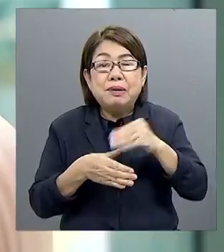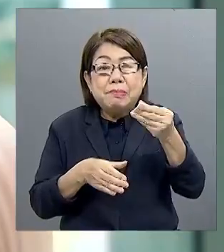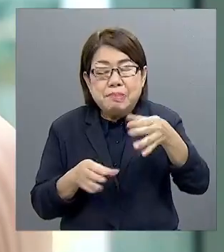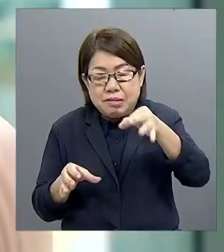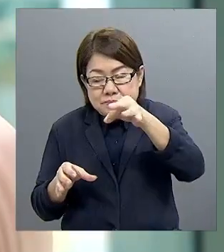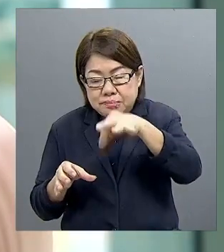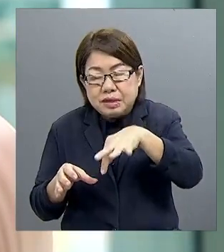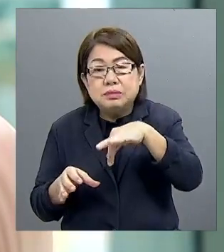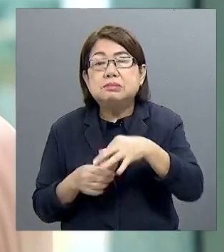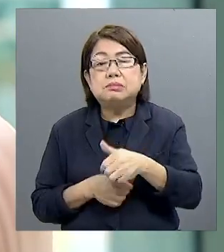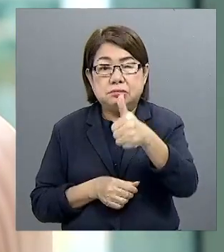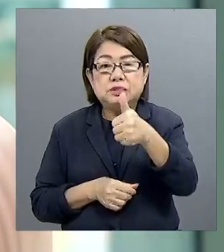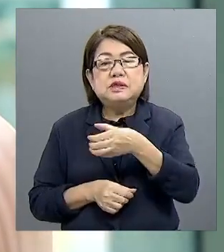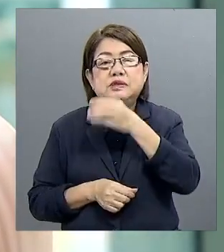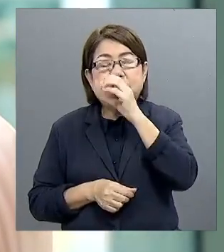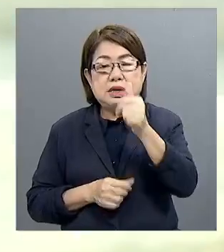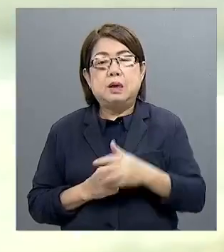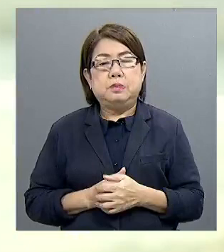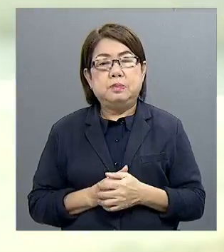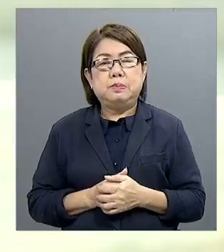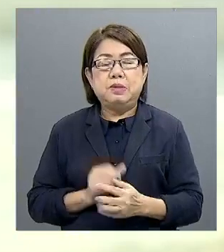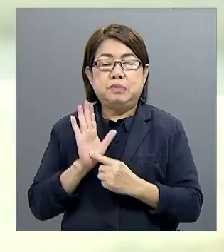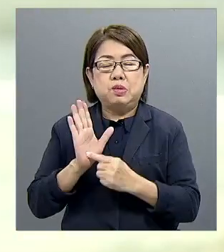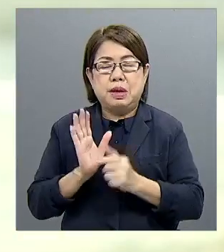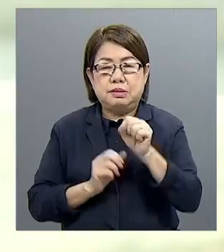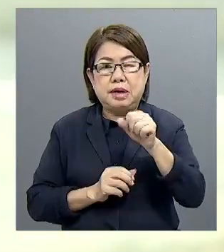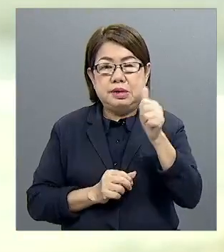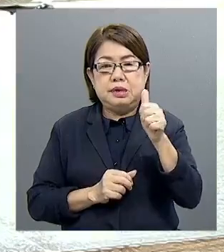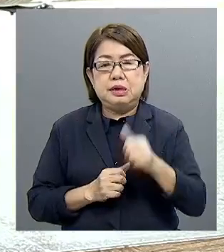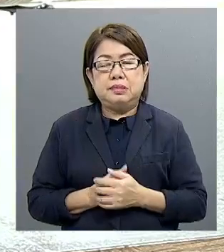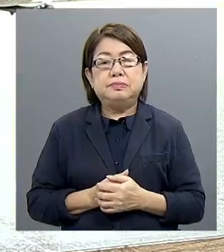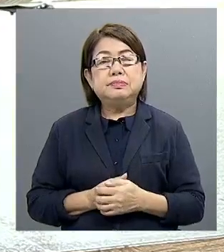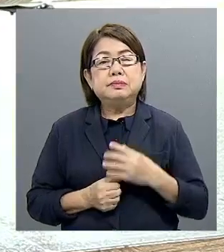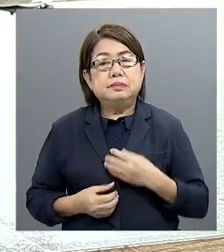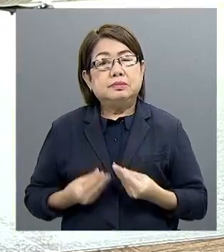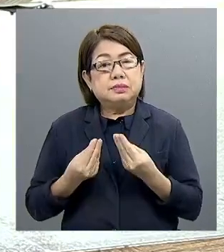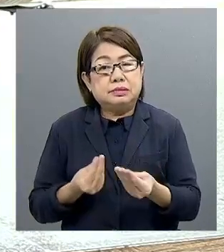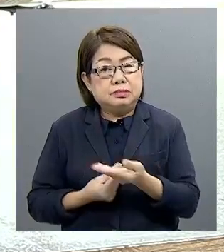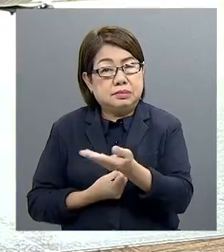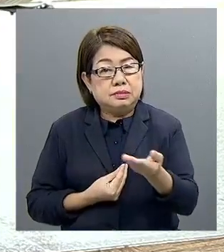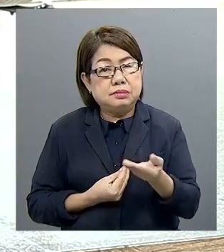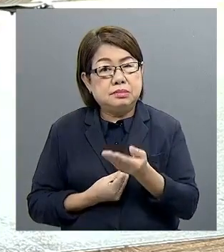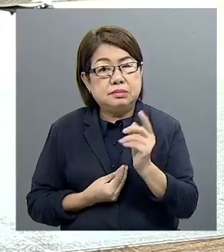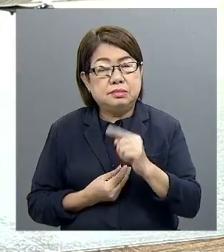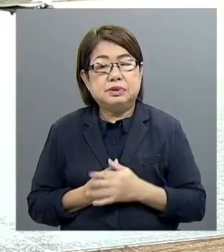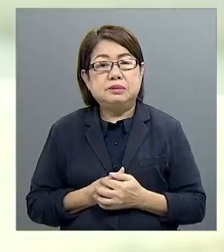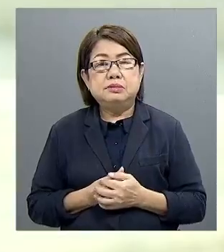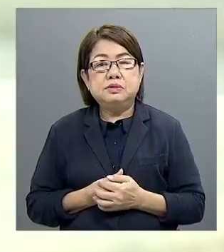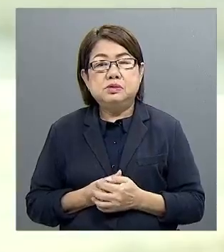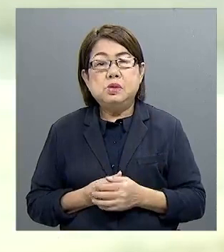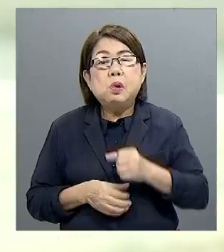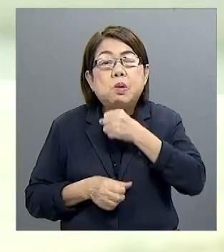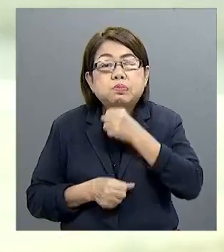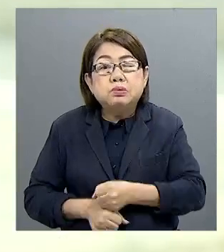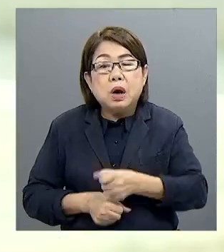ประทาน ทีนี้เป็นตัวอย่างของอาหารที่ควรรับประทานนะคะ ทีนี้มันมีอาหารที่ควรเลี่ยงแหละนะครับข้อแรกเลยผู้ใหญ่ควรจะเลี่ยงอาหารดิบห